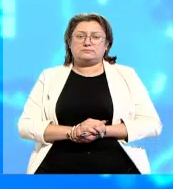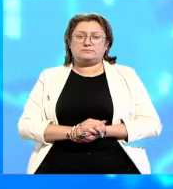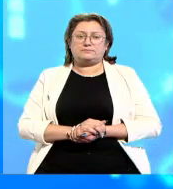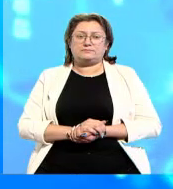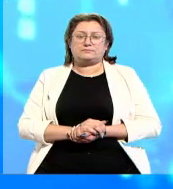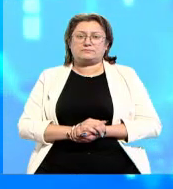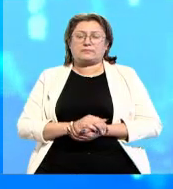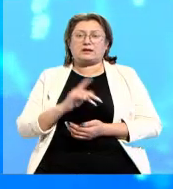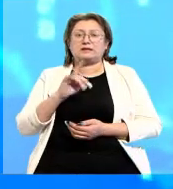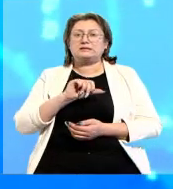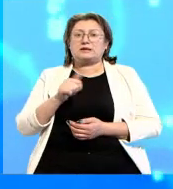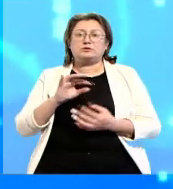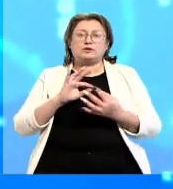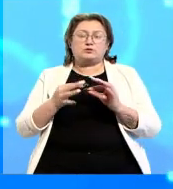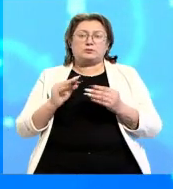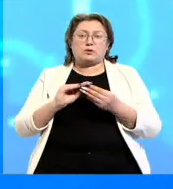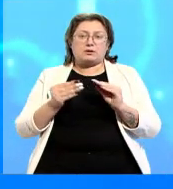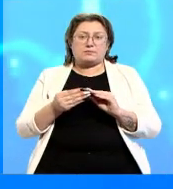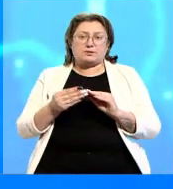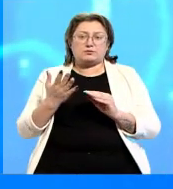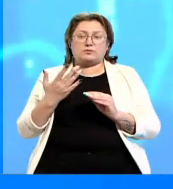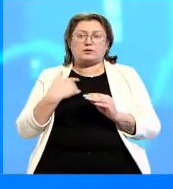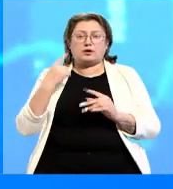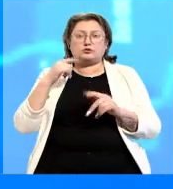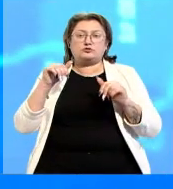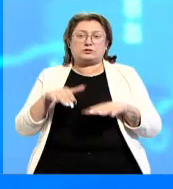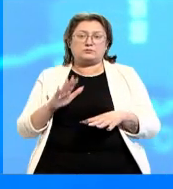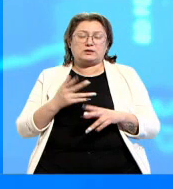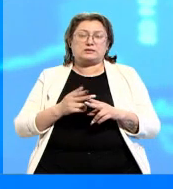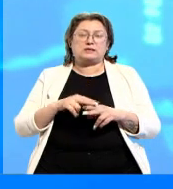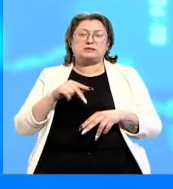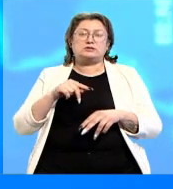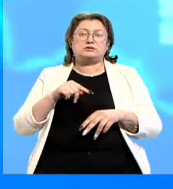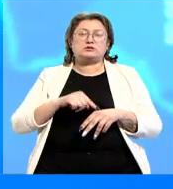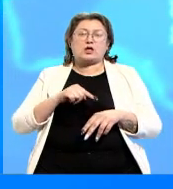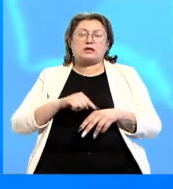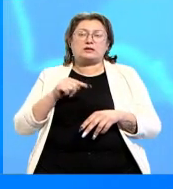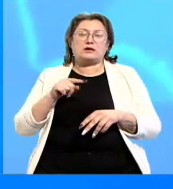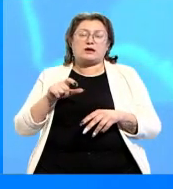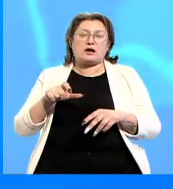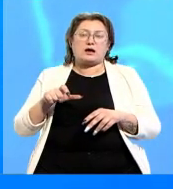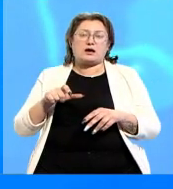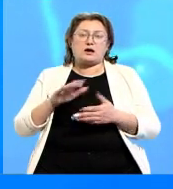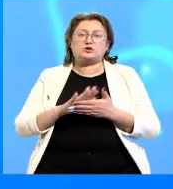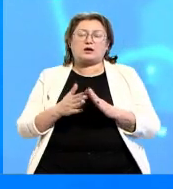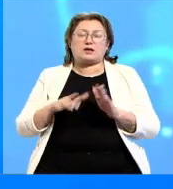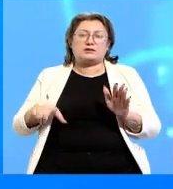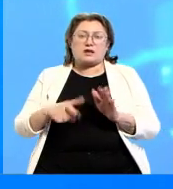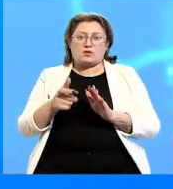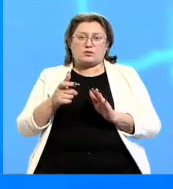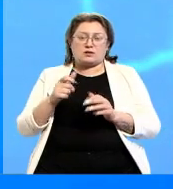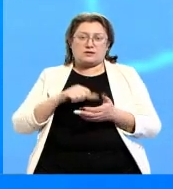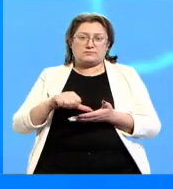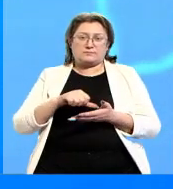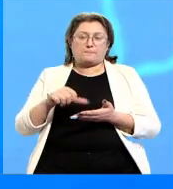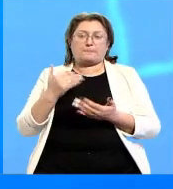Жол азабын жүрген білет. Шешімін күткен күрделі мәселелердің бірі автокөлік жолдарының жая. Бұл Қарабұтақ Қостанай жолын қайта